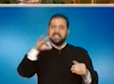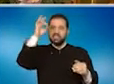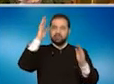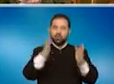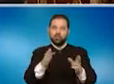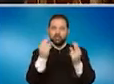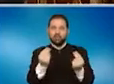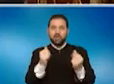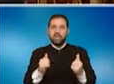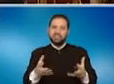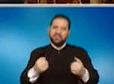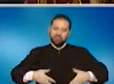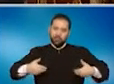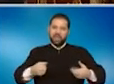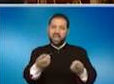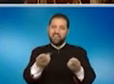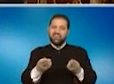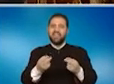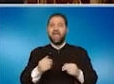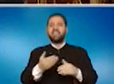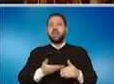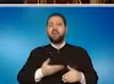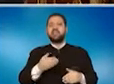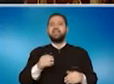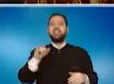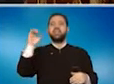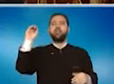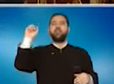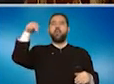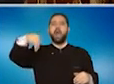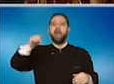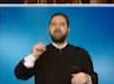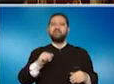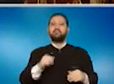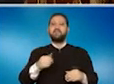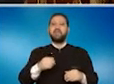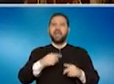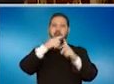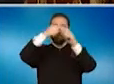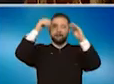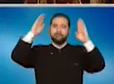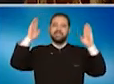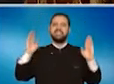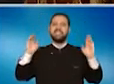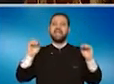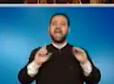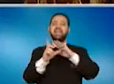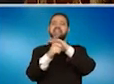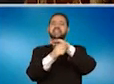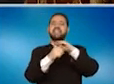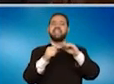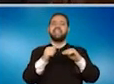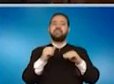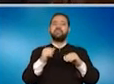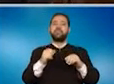mântuitoare. Astăzi avem bucuria de a avea ca invitat pe Părintele Popa Ioan, preot slujitor la Biserica Sfântul Nicolae din Dimieni, ia Lumiția, bine